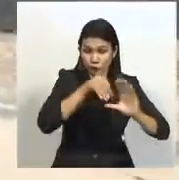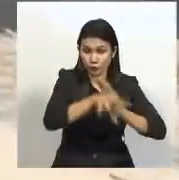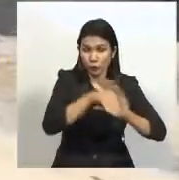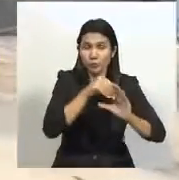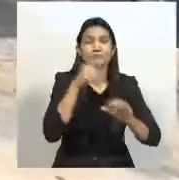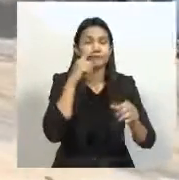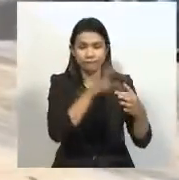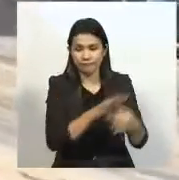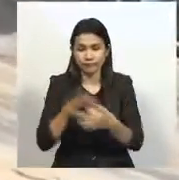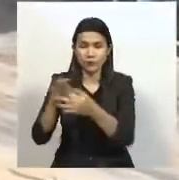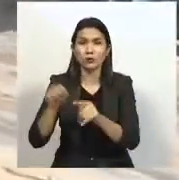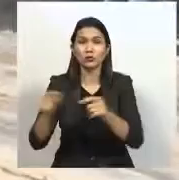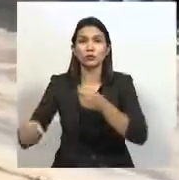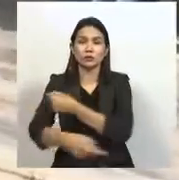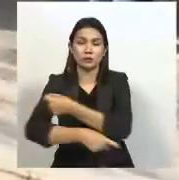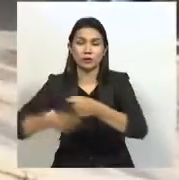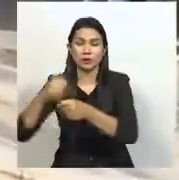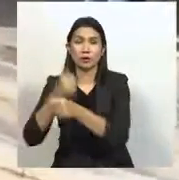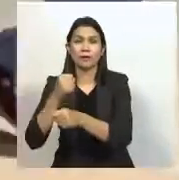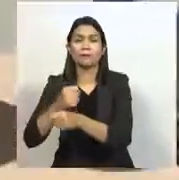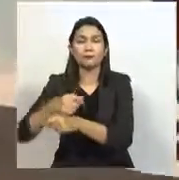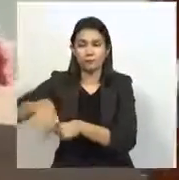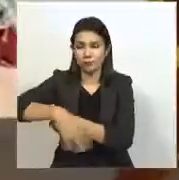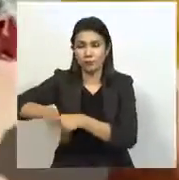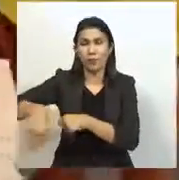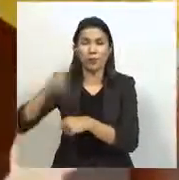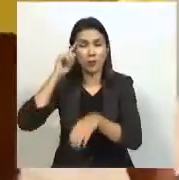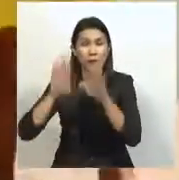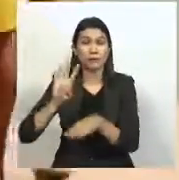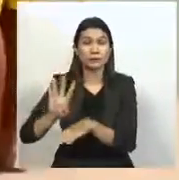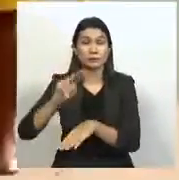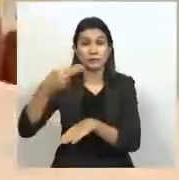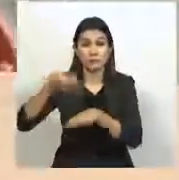ามารถที่จะสูบน้ําไปช่วยชาวนาในลุ่มน้ํายมในพื้นที่เกือบ 40,000 ไร่ได้